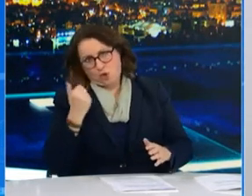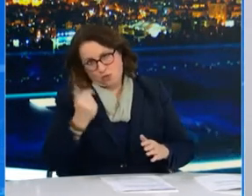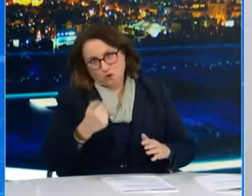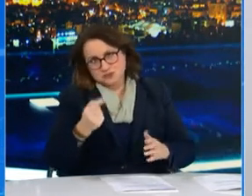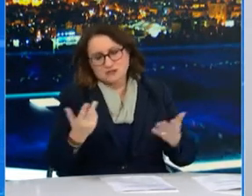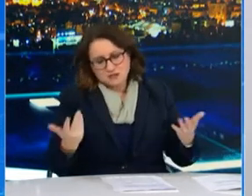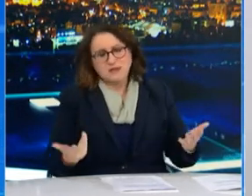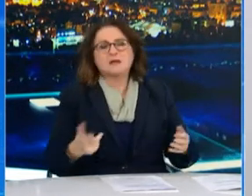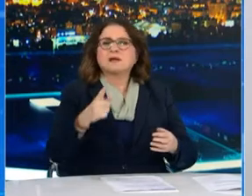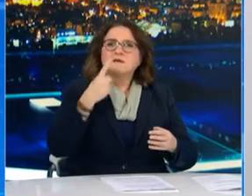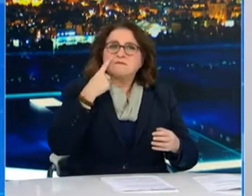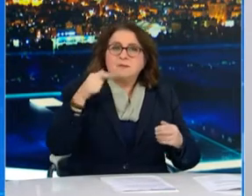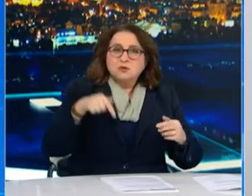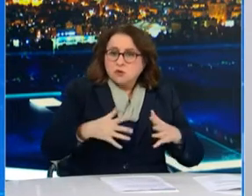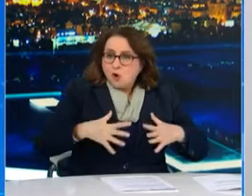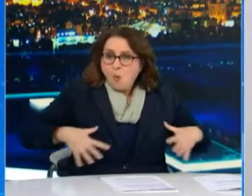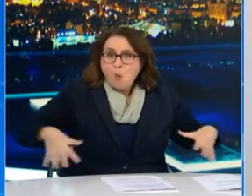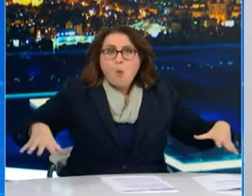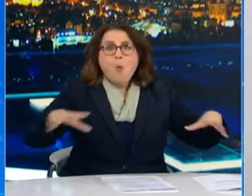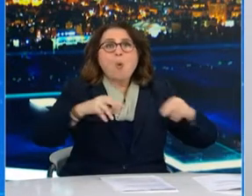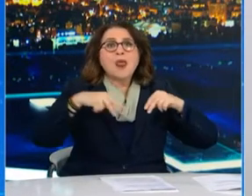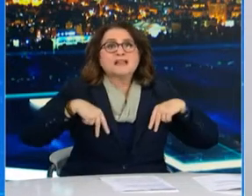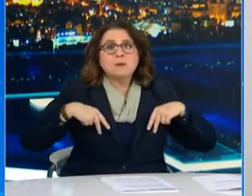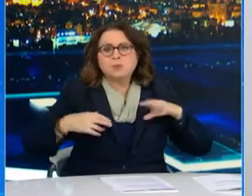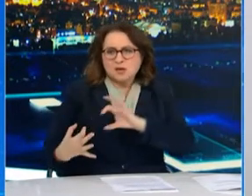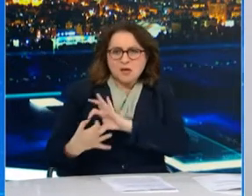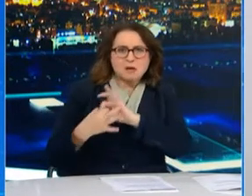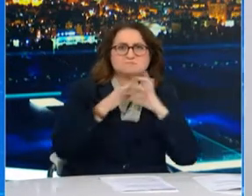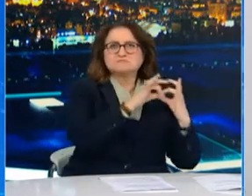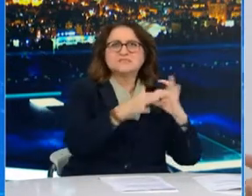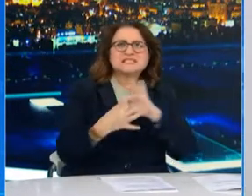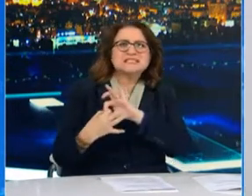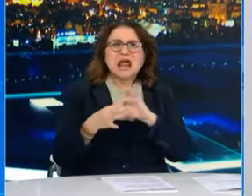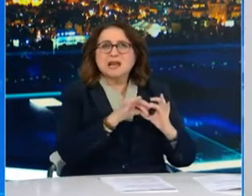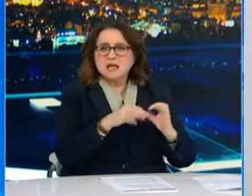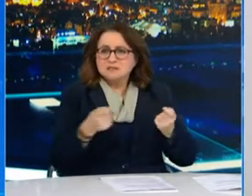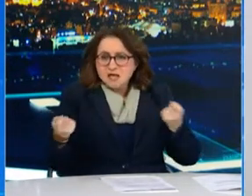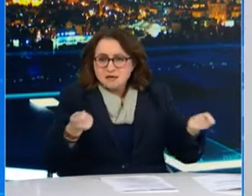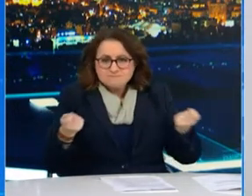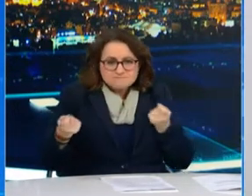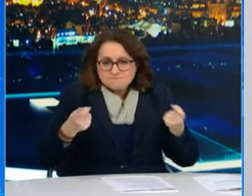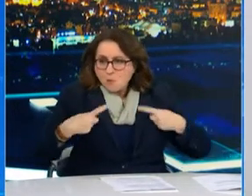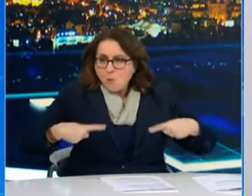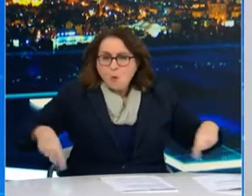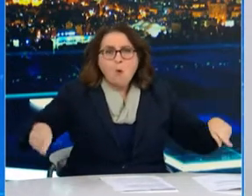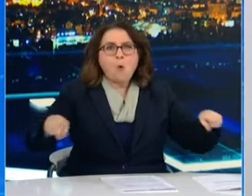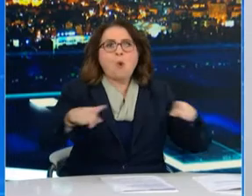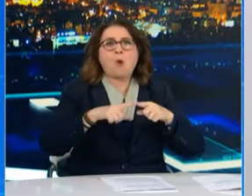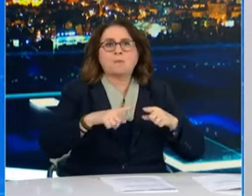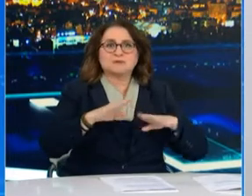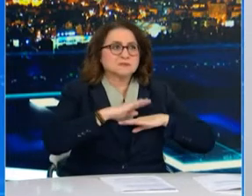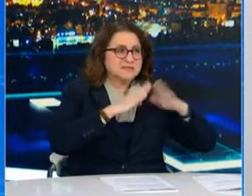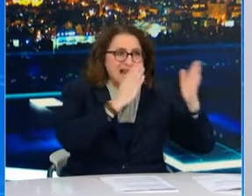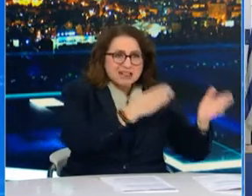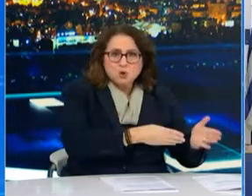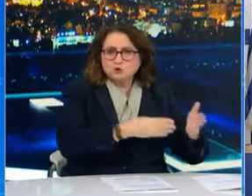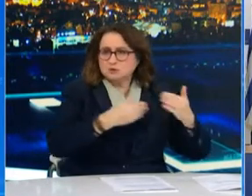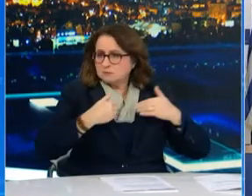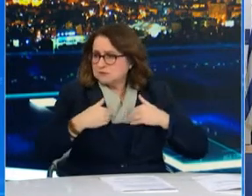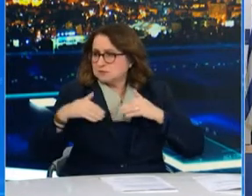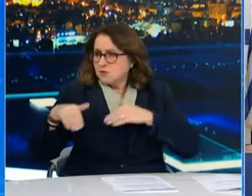διυπουργικά συμμετέχει ένα πολύ μεγάλο κομμάτι της οργανωμένης πολιτείας. Σας ανέφερε συγκεκριμένα πράγματα και ο